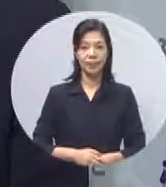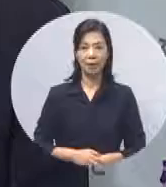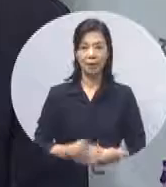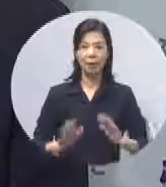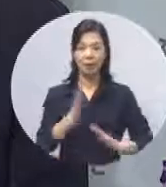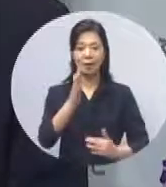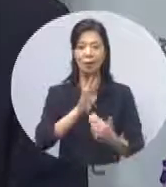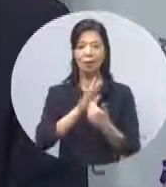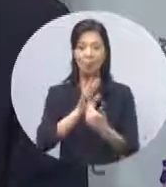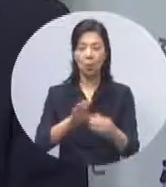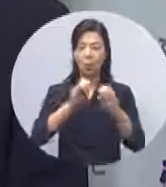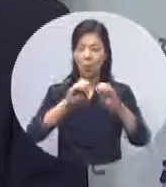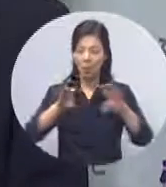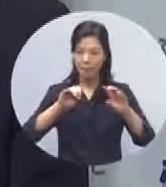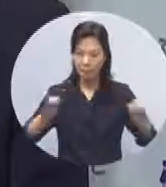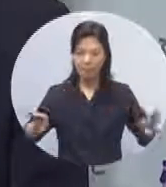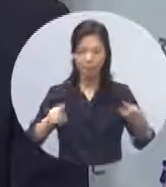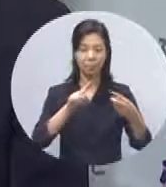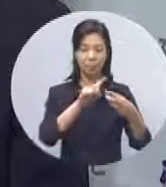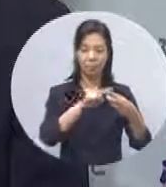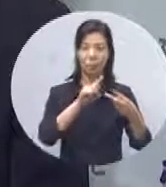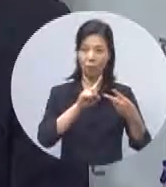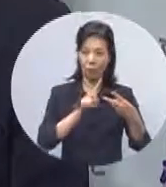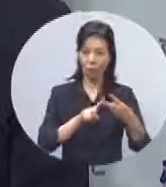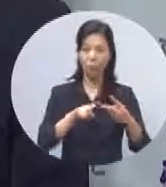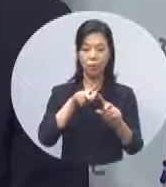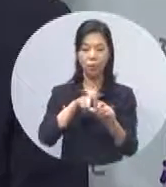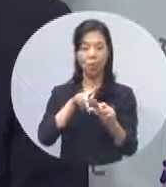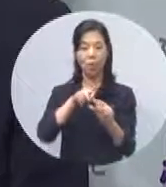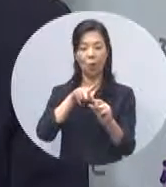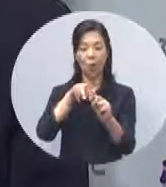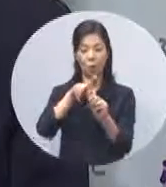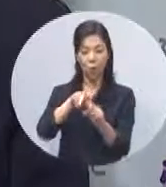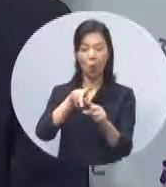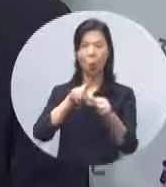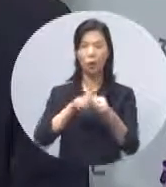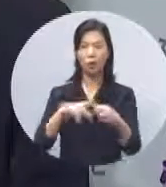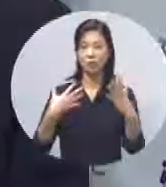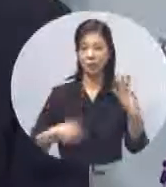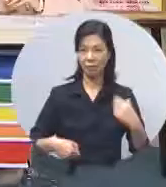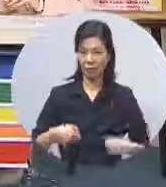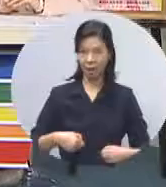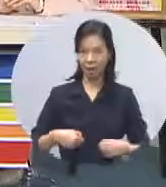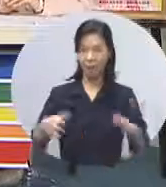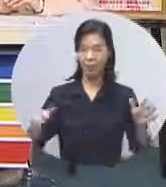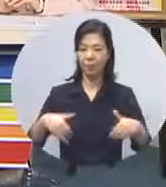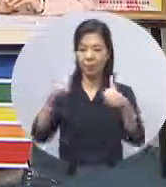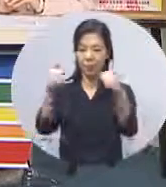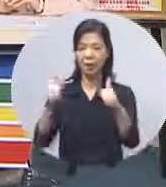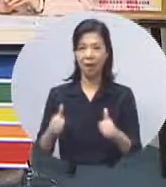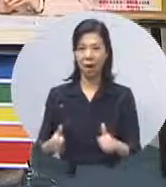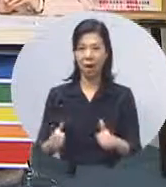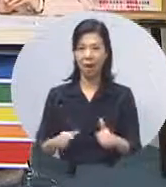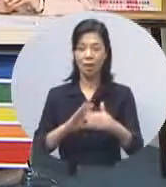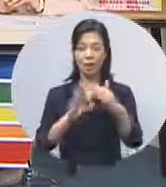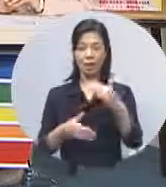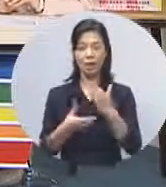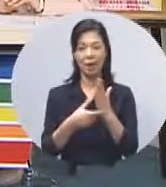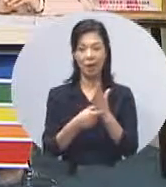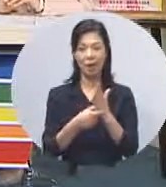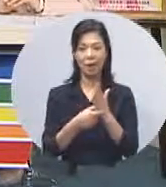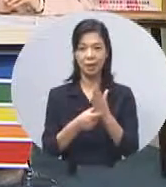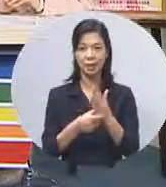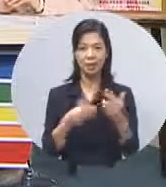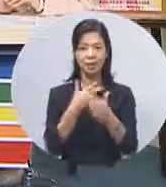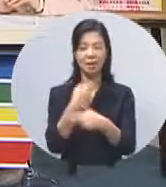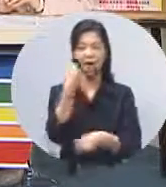災予防キャンペーンをはじめとして小中学生から募集した防火ポスターを藤沢駅北口の市民ギャラリーに展示